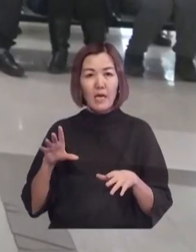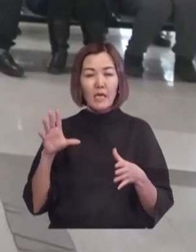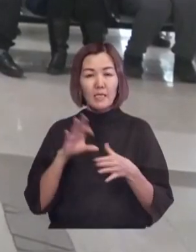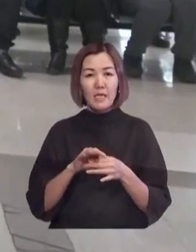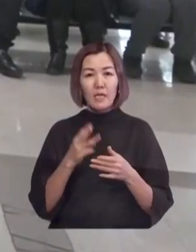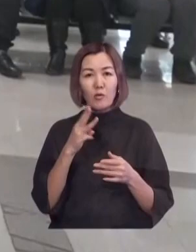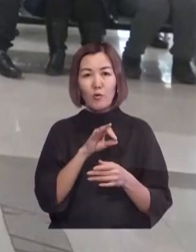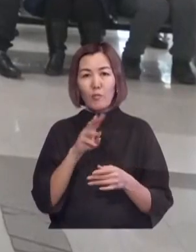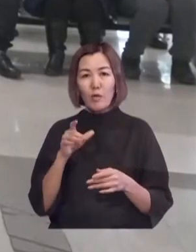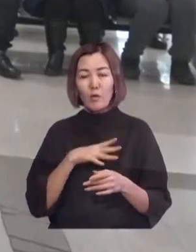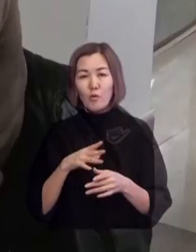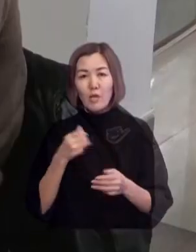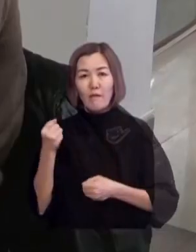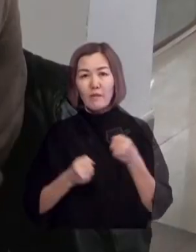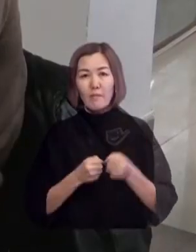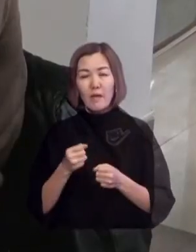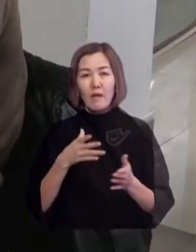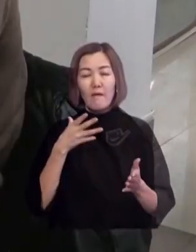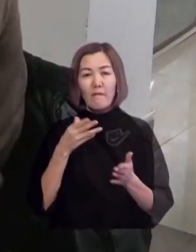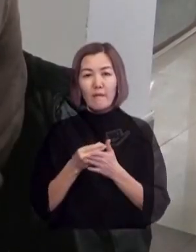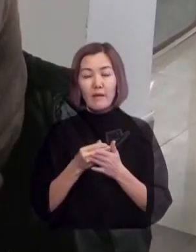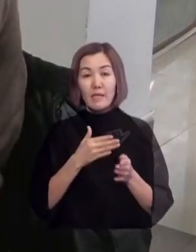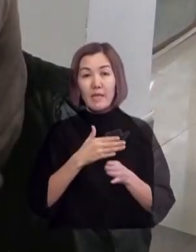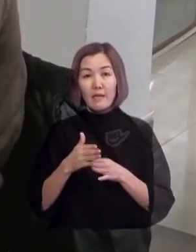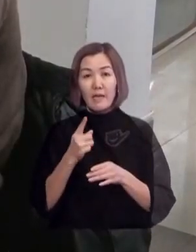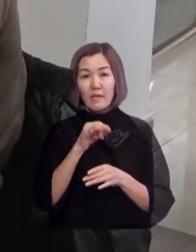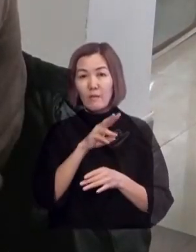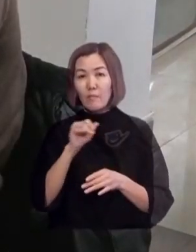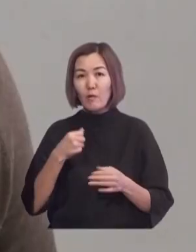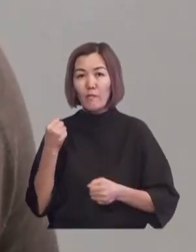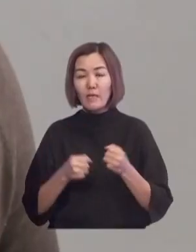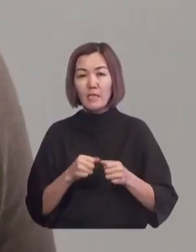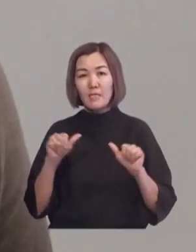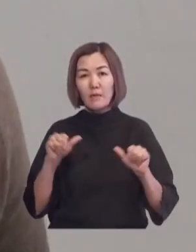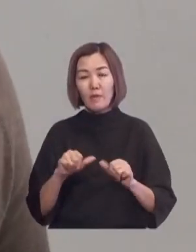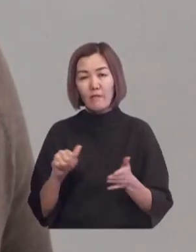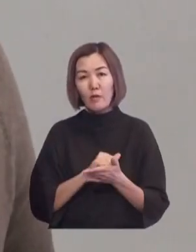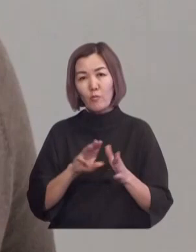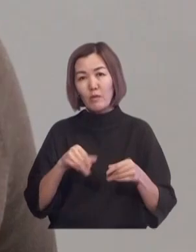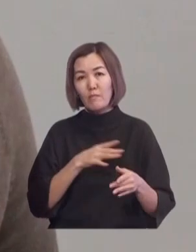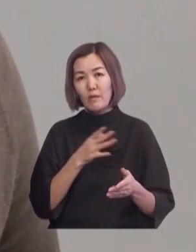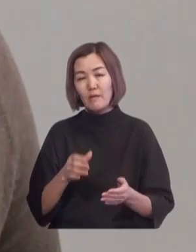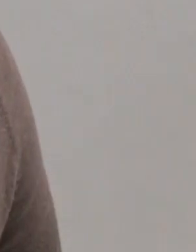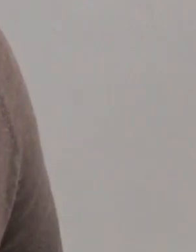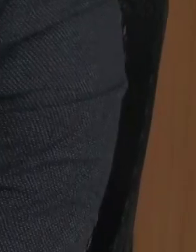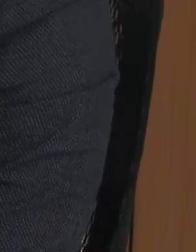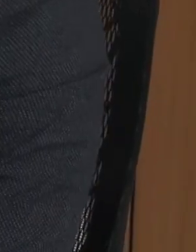более 3 миллионов автомобилей и выдано свыше 1 миллиона водительских прав.